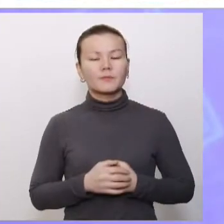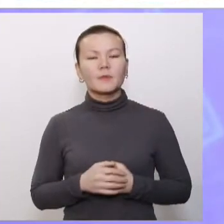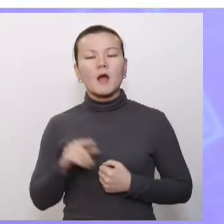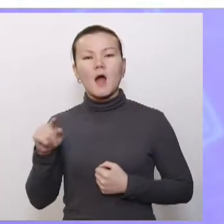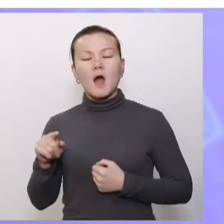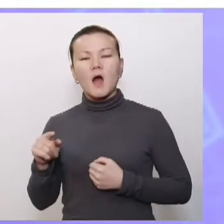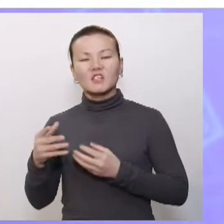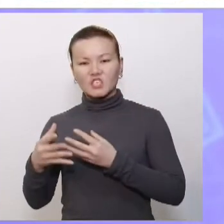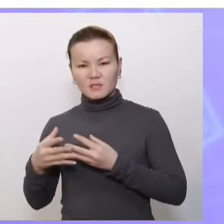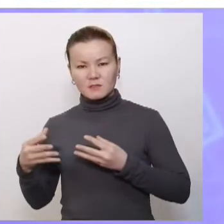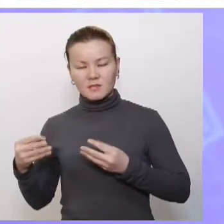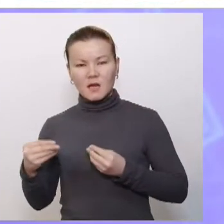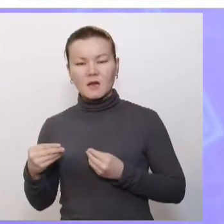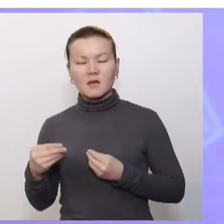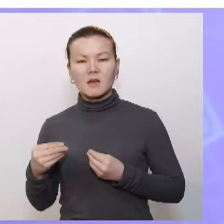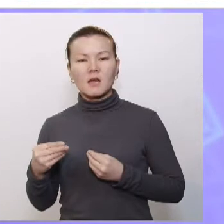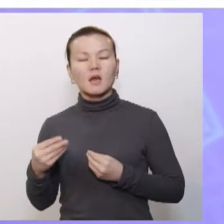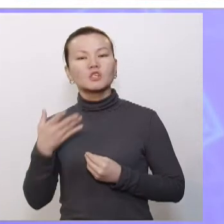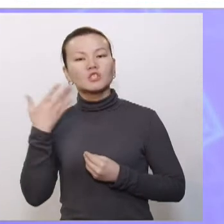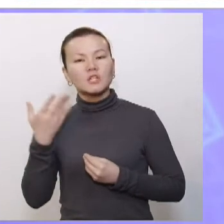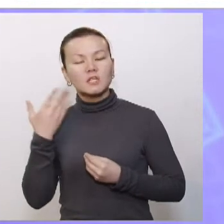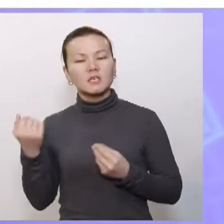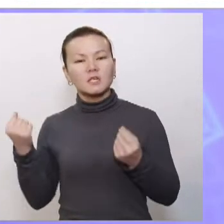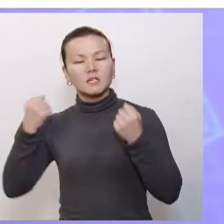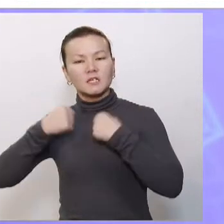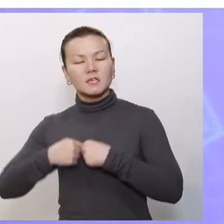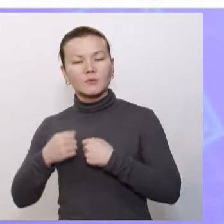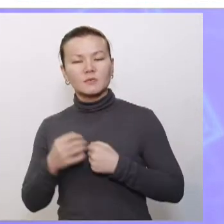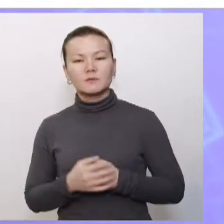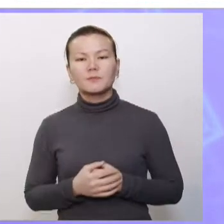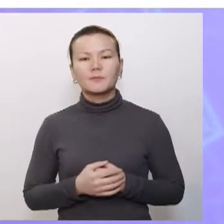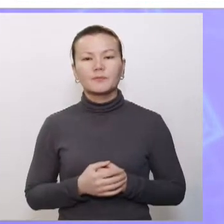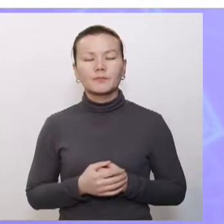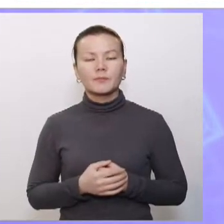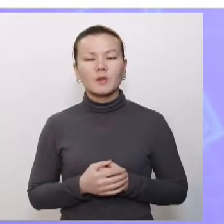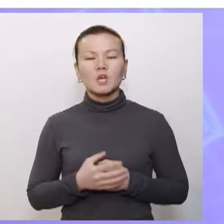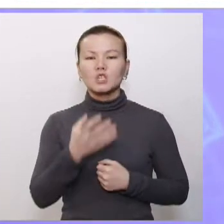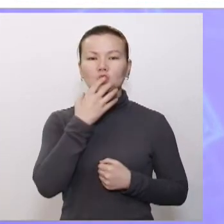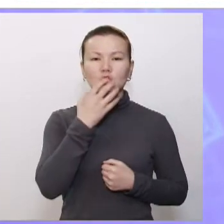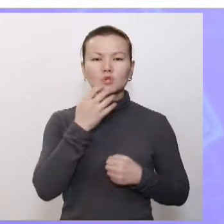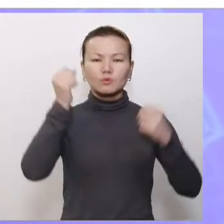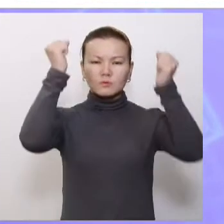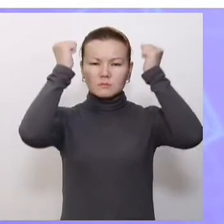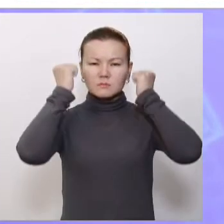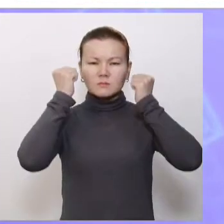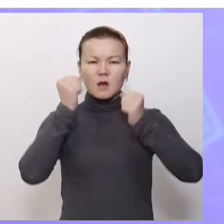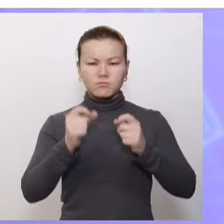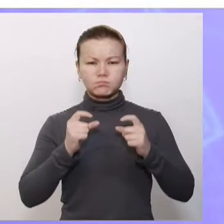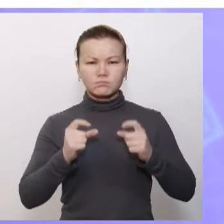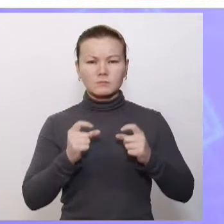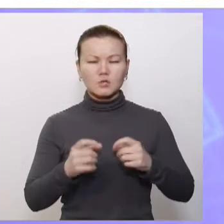Ал эми жазында жеңил кийинебиз. Жылуу топуу, калың